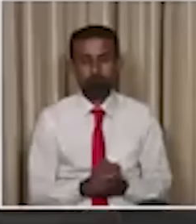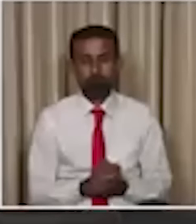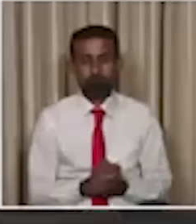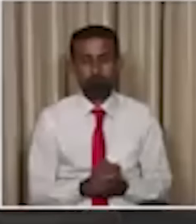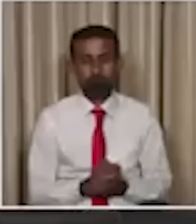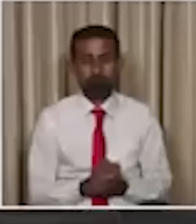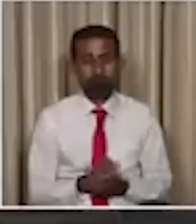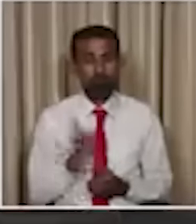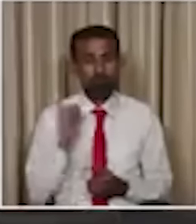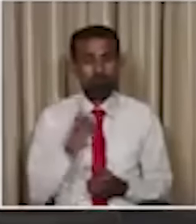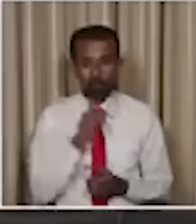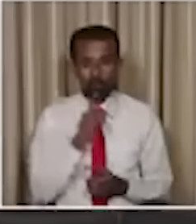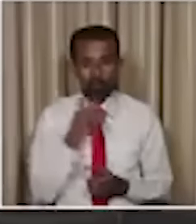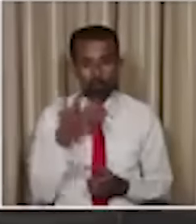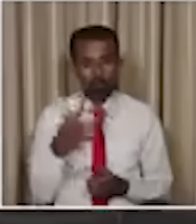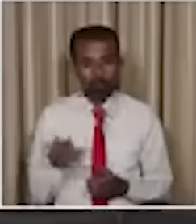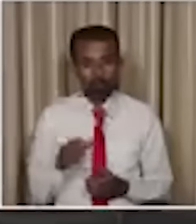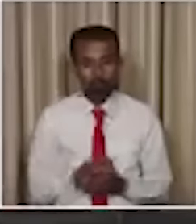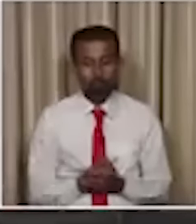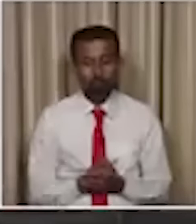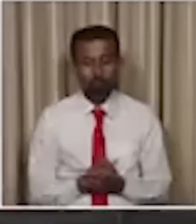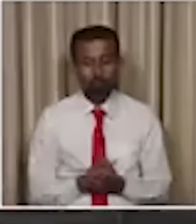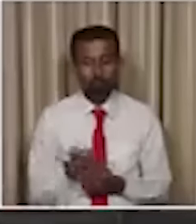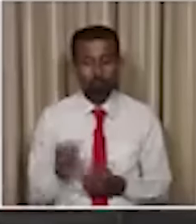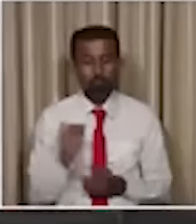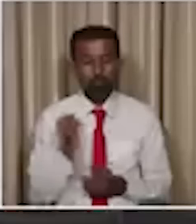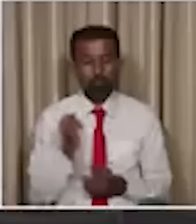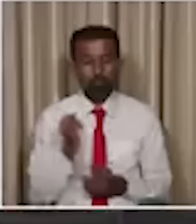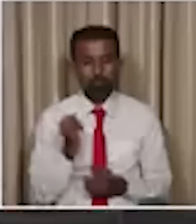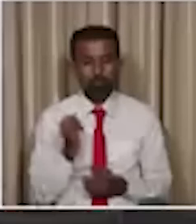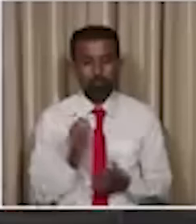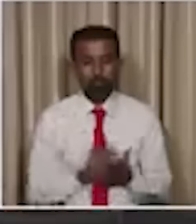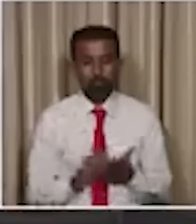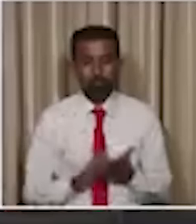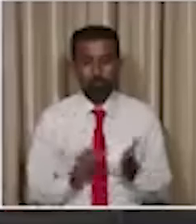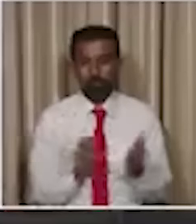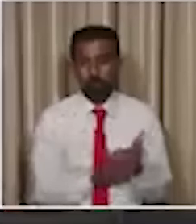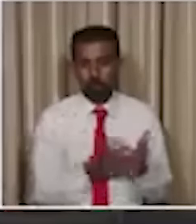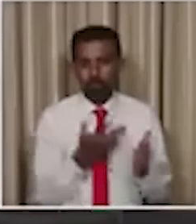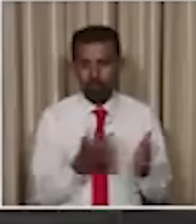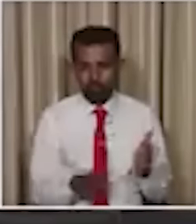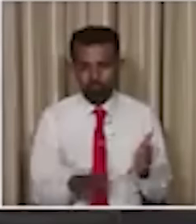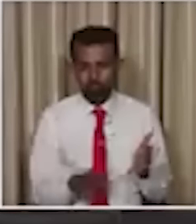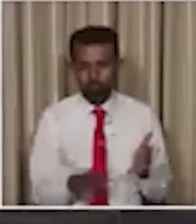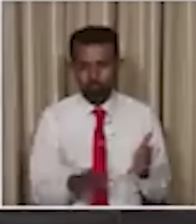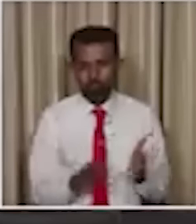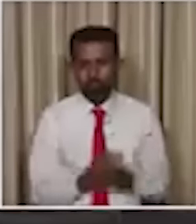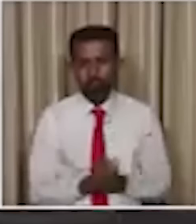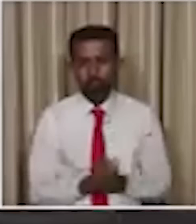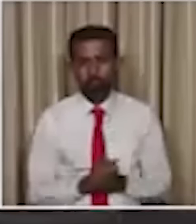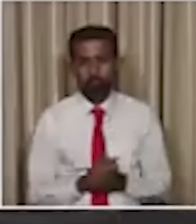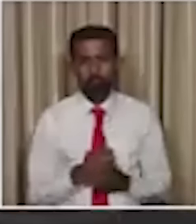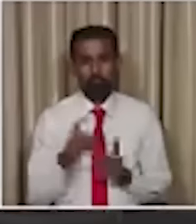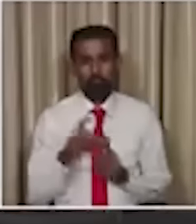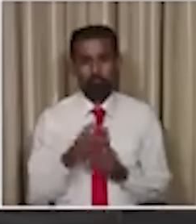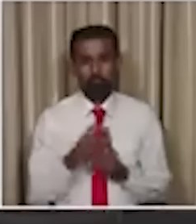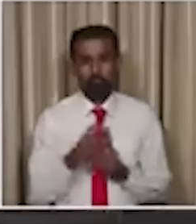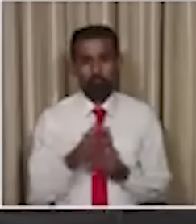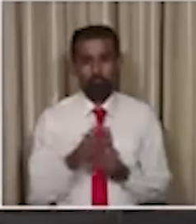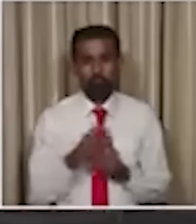එතුමා එවලේ කිව්වේ මේ නිලධාරියත් සටහනක් දාලා තියෙනවා කියලා. දේශබන්දු තෙන්නකෝන්